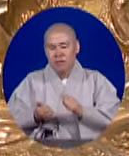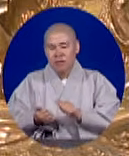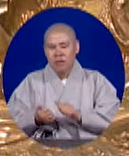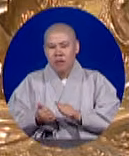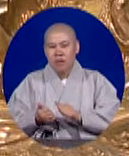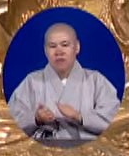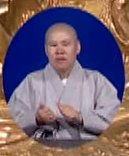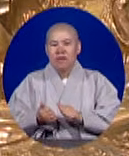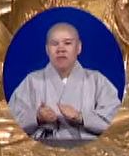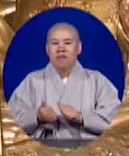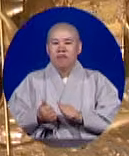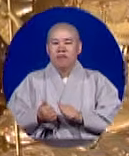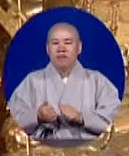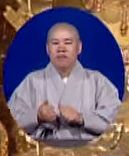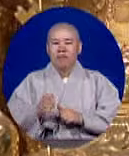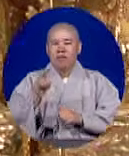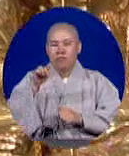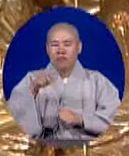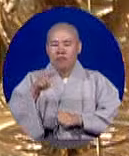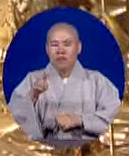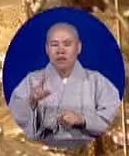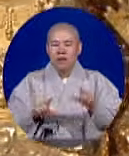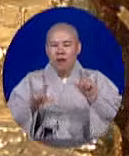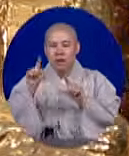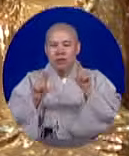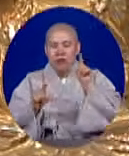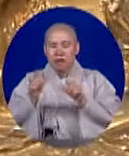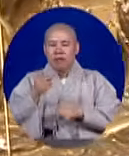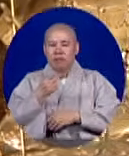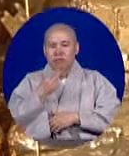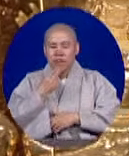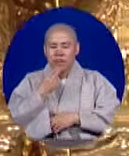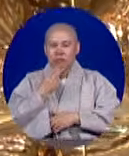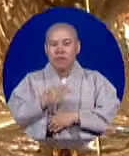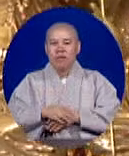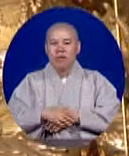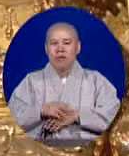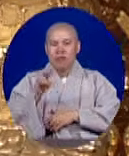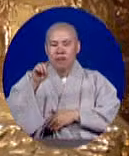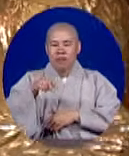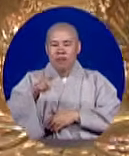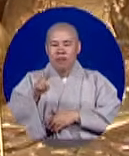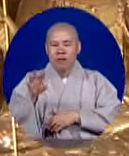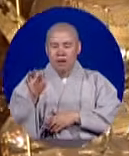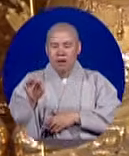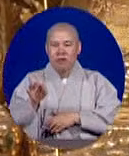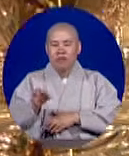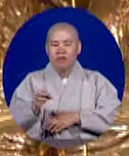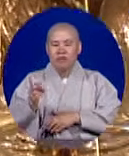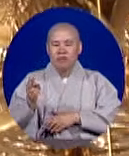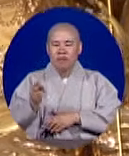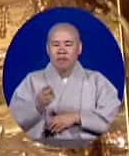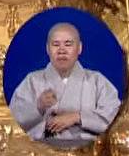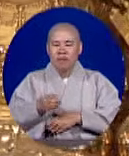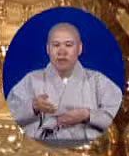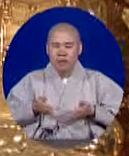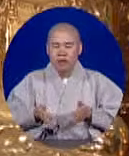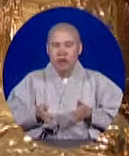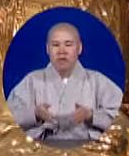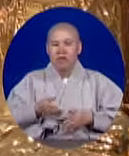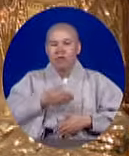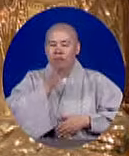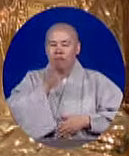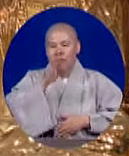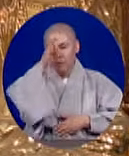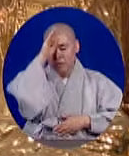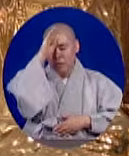생멸은 무상하다. 항상함이 없죠. 무상은 생로병사다. 이런 걸 가지고 있는 거예요.